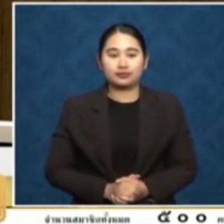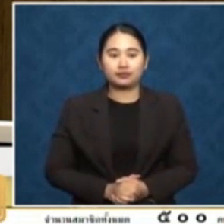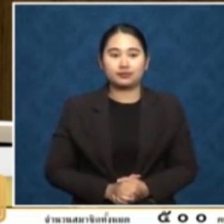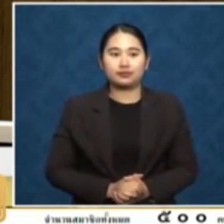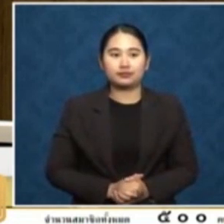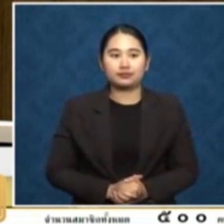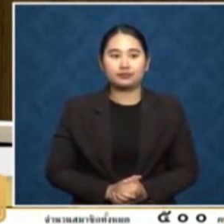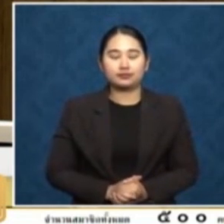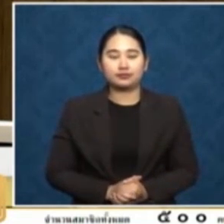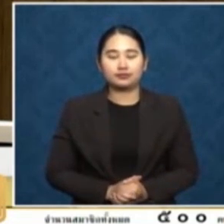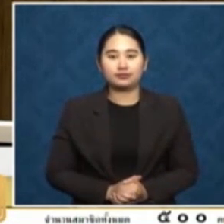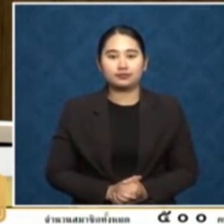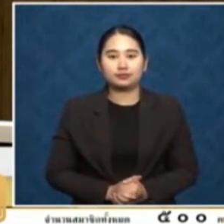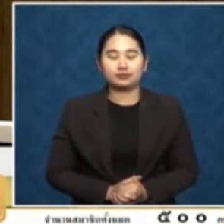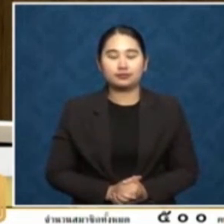ค่ะ